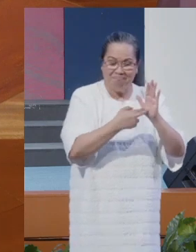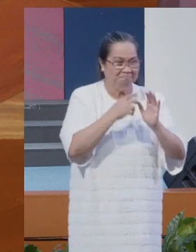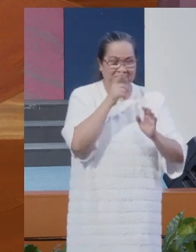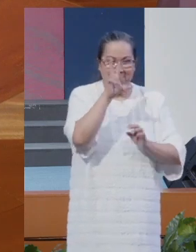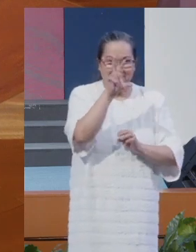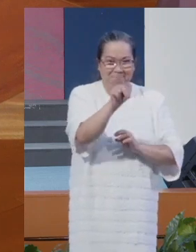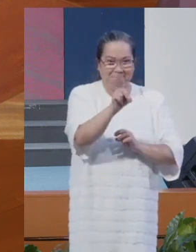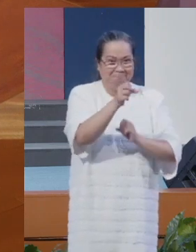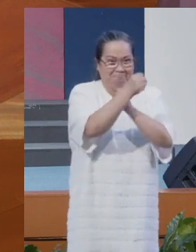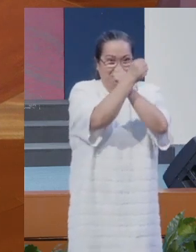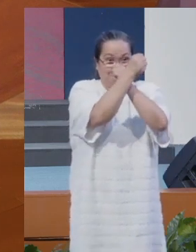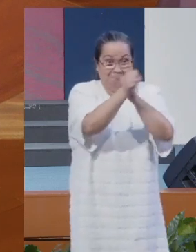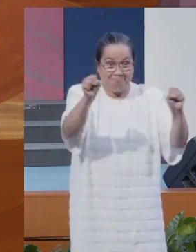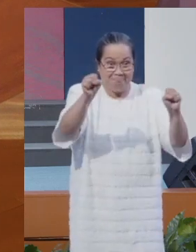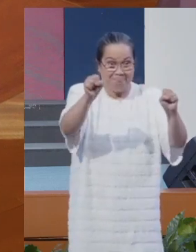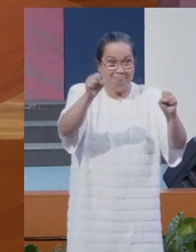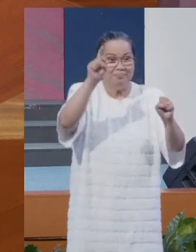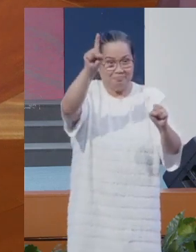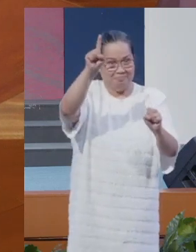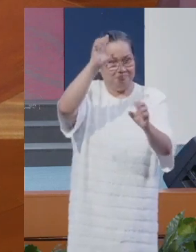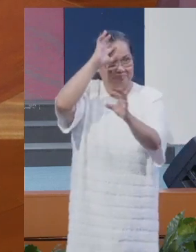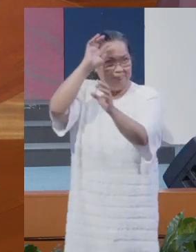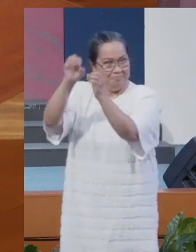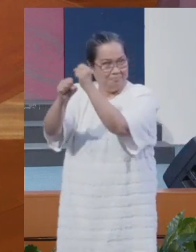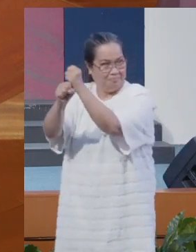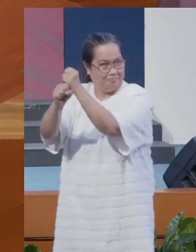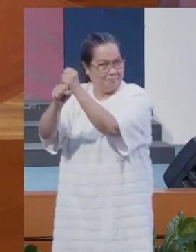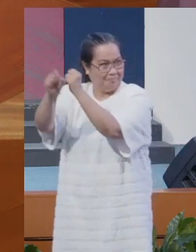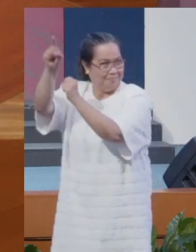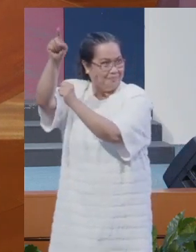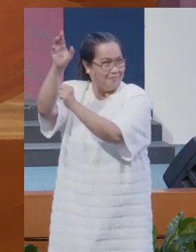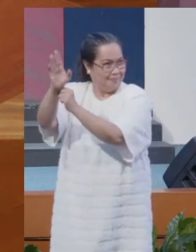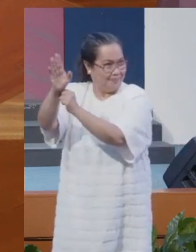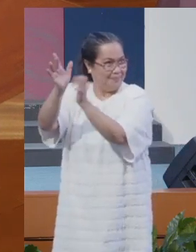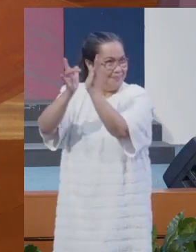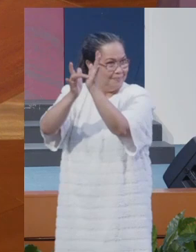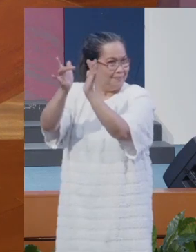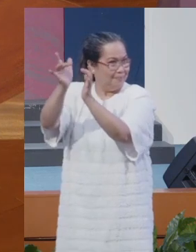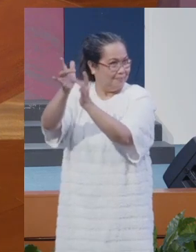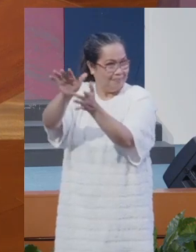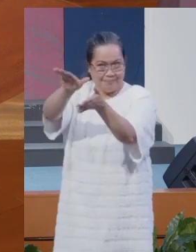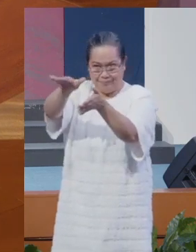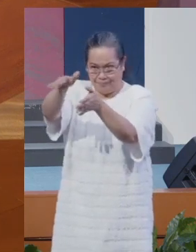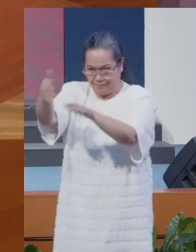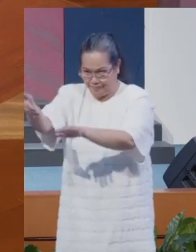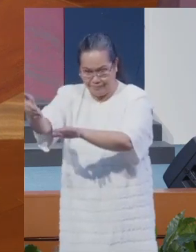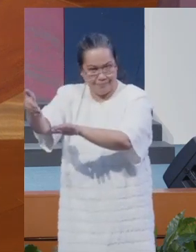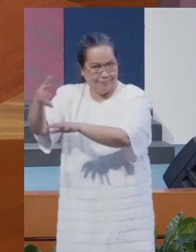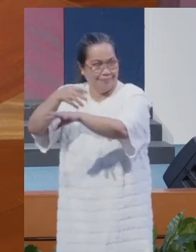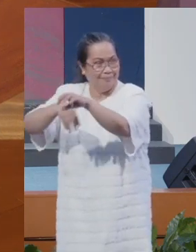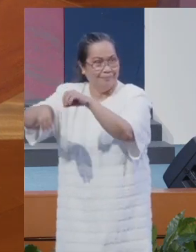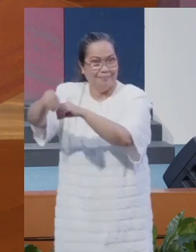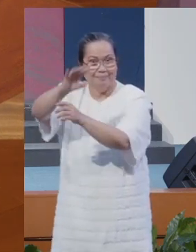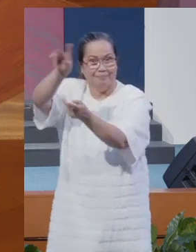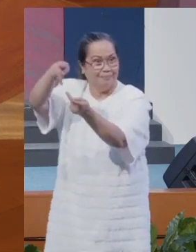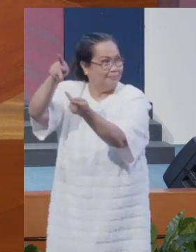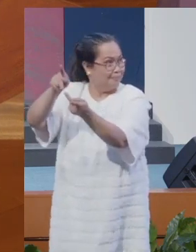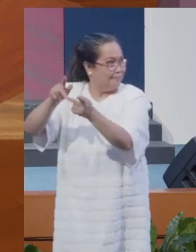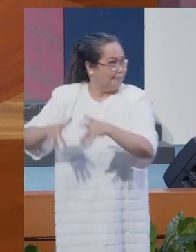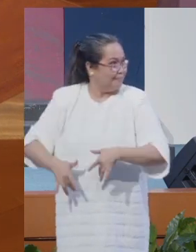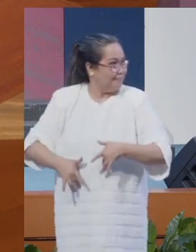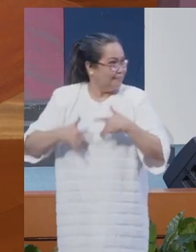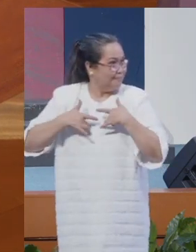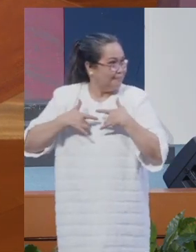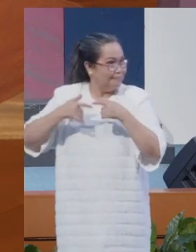pamamagitan lamang ng pananampalataya sa ginawa na ni Jesus para sa atin, yung kanyang perfect life at yung kanyang